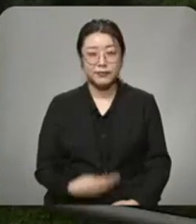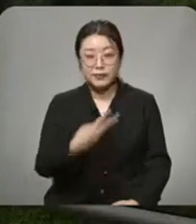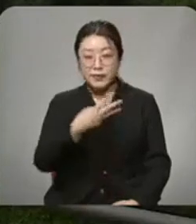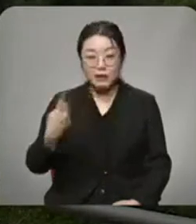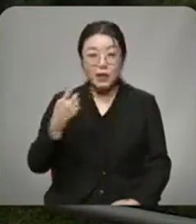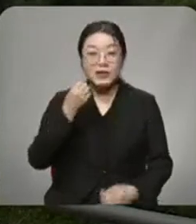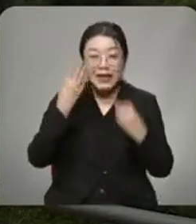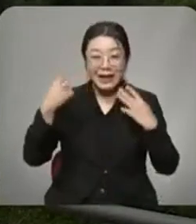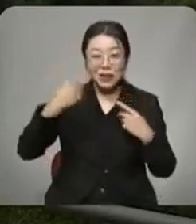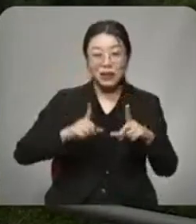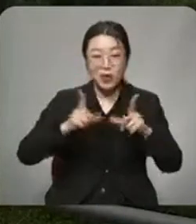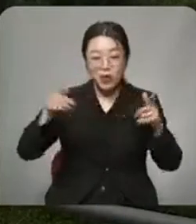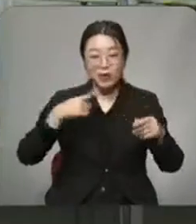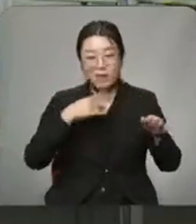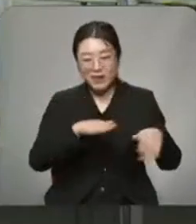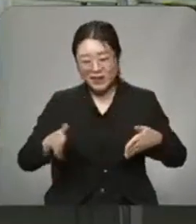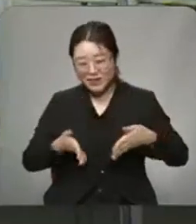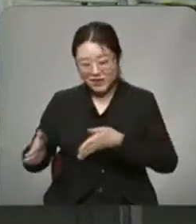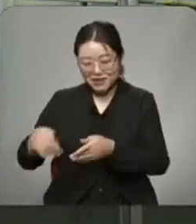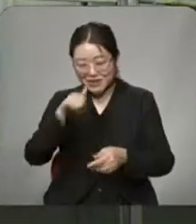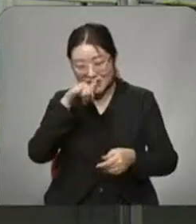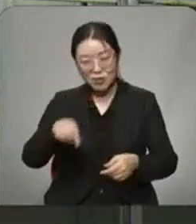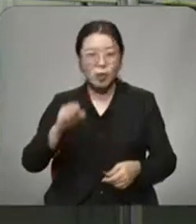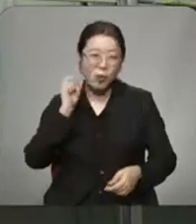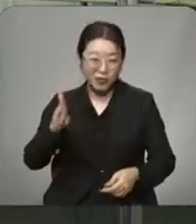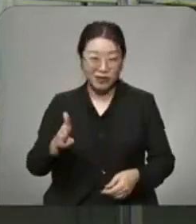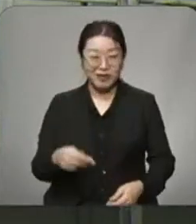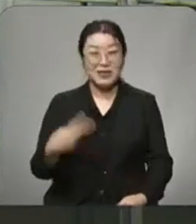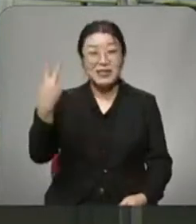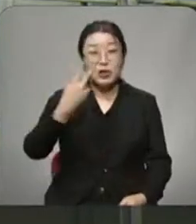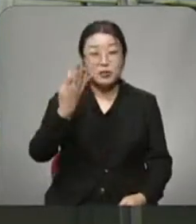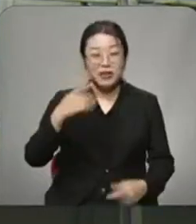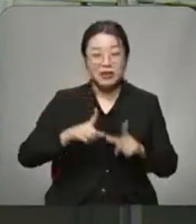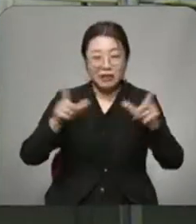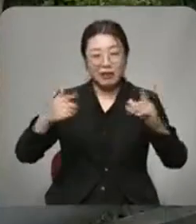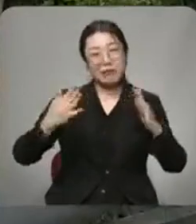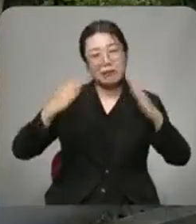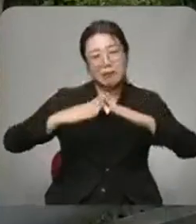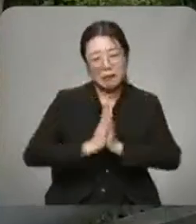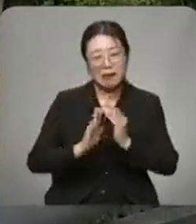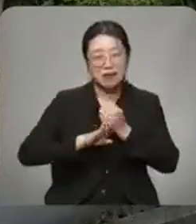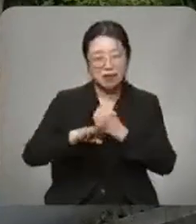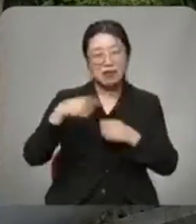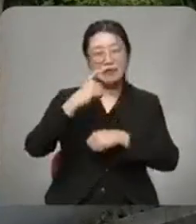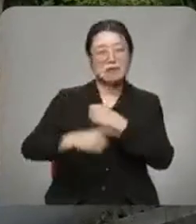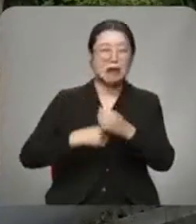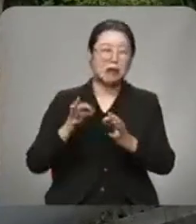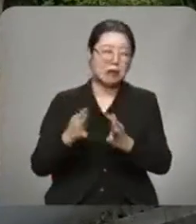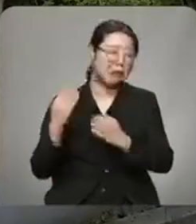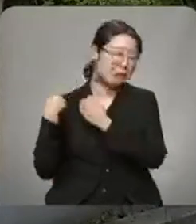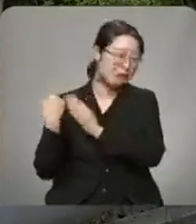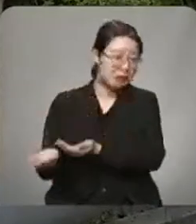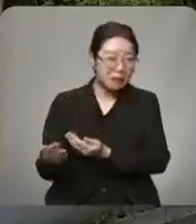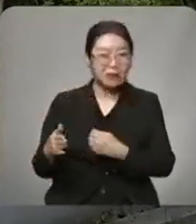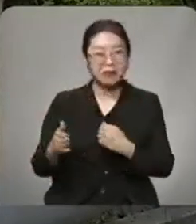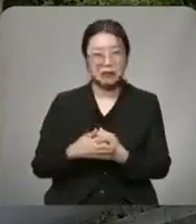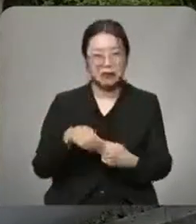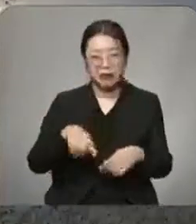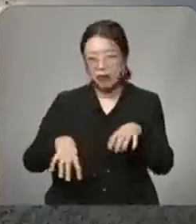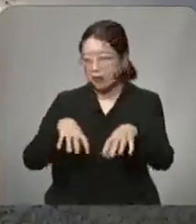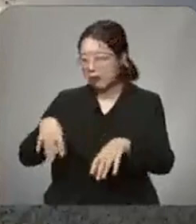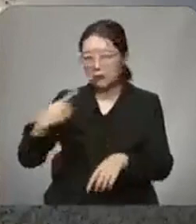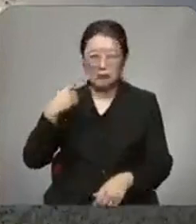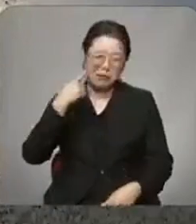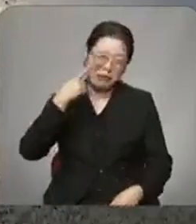삼척 4000년 해안도로변에 있는 호텔입니다. 2014년 폐업 이후 10년 가까이 흉물로 방치되면서 주변